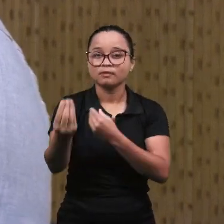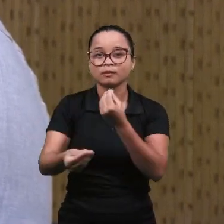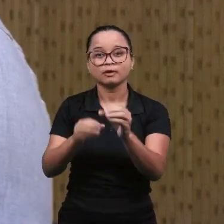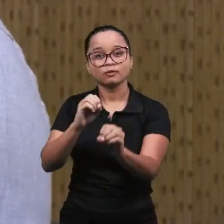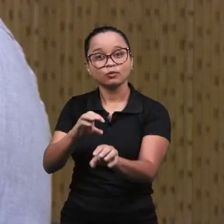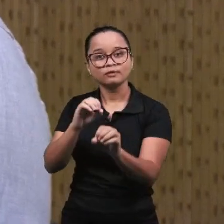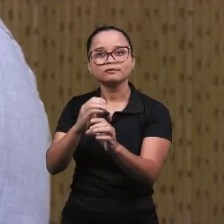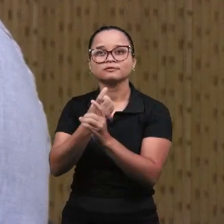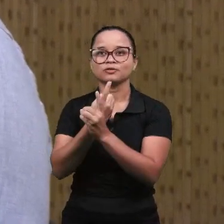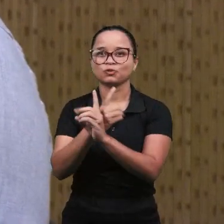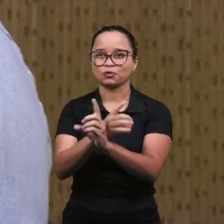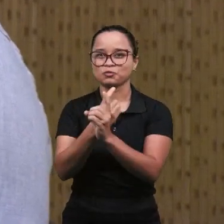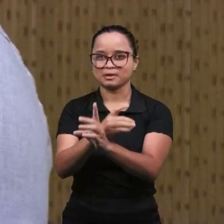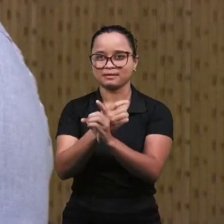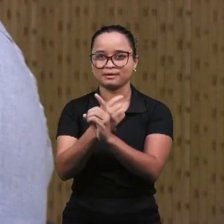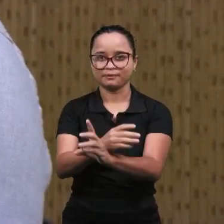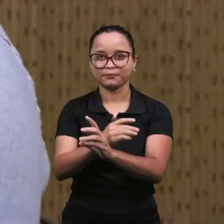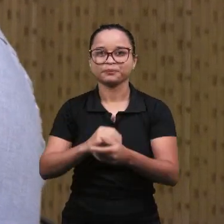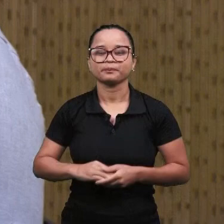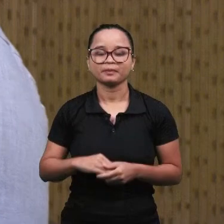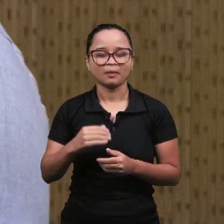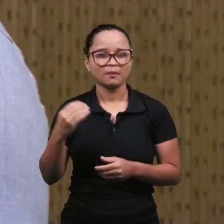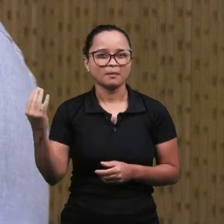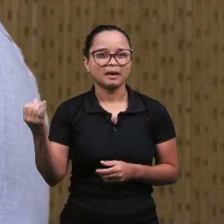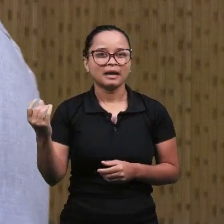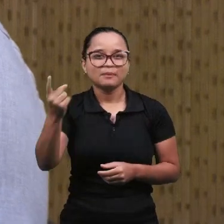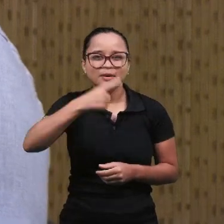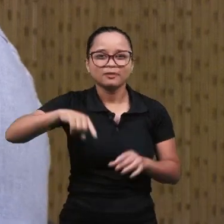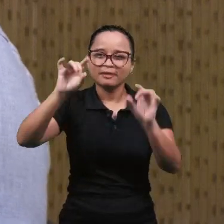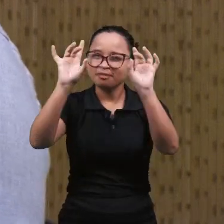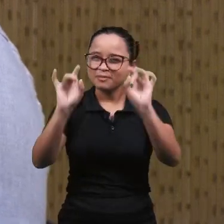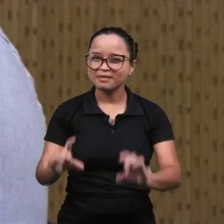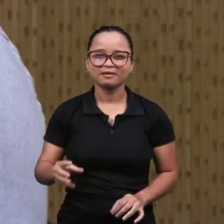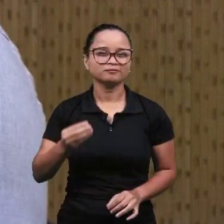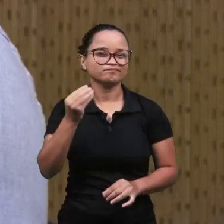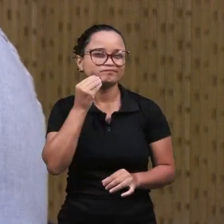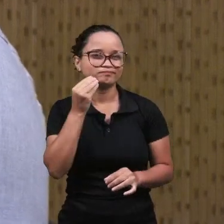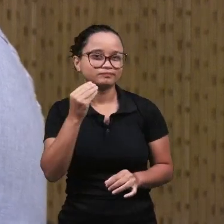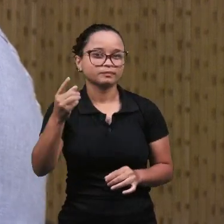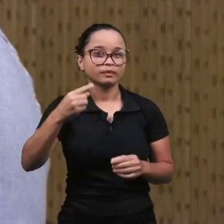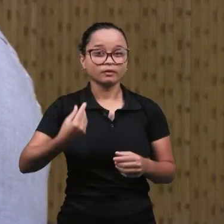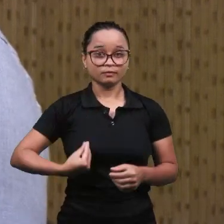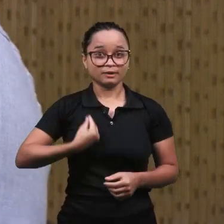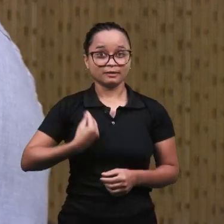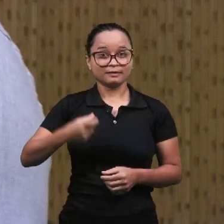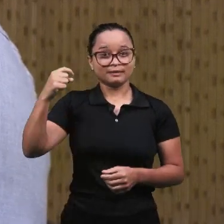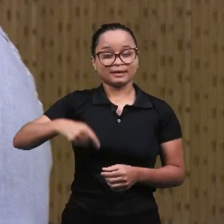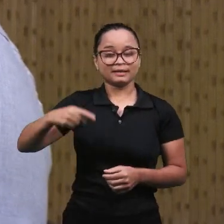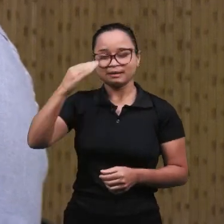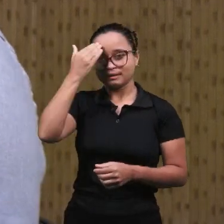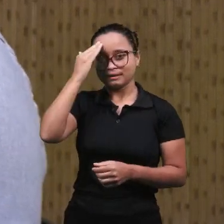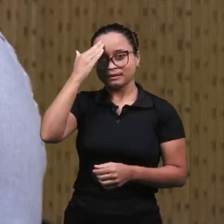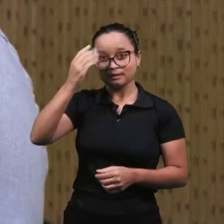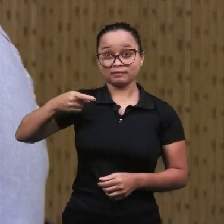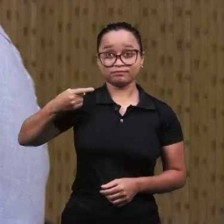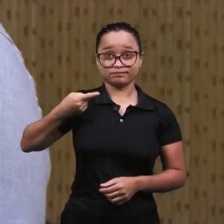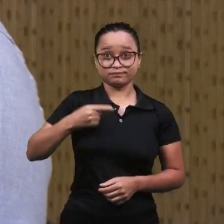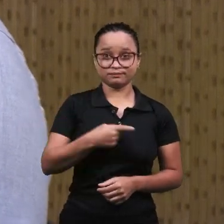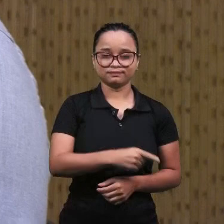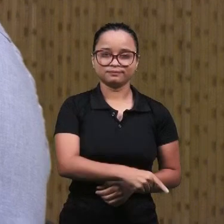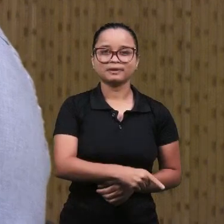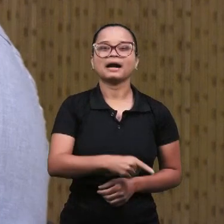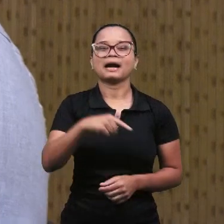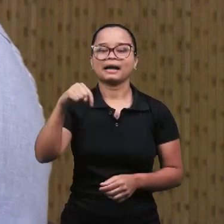apporte à l'étranger dans l'enseignement de la doctrine. Et cela, pour nous, c'est un grand privilège. Et je peux vivre ici, avoir cette compréhension